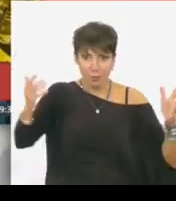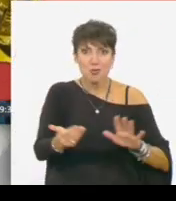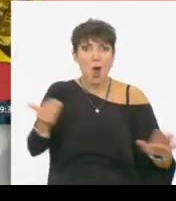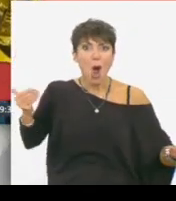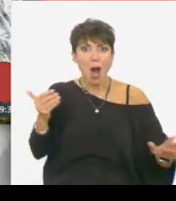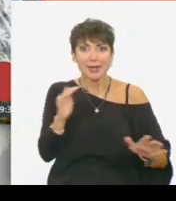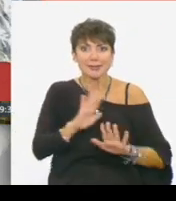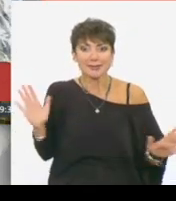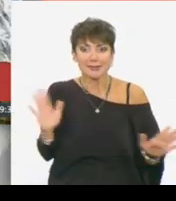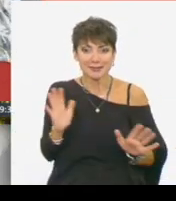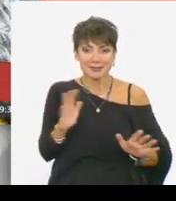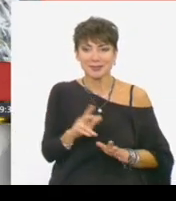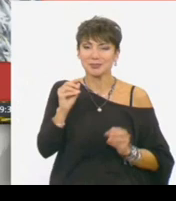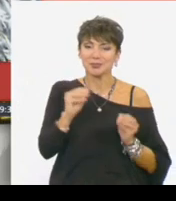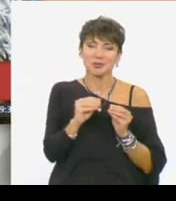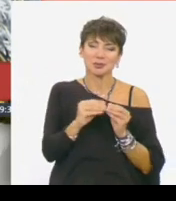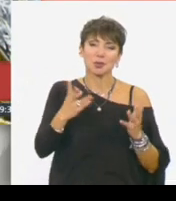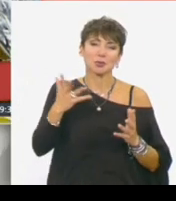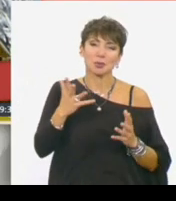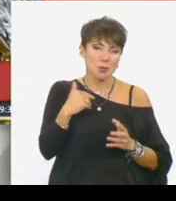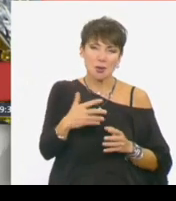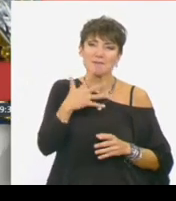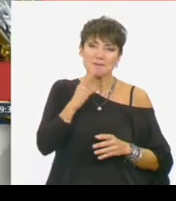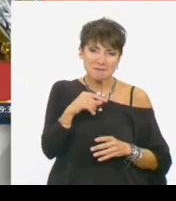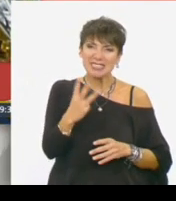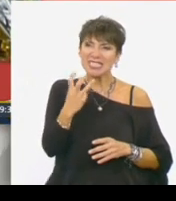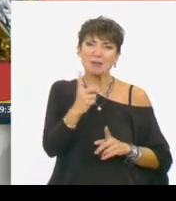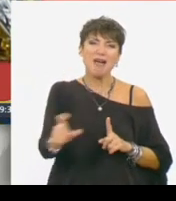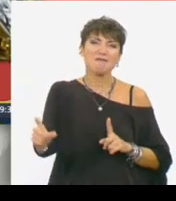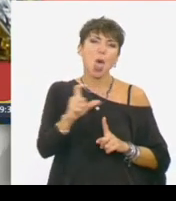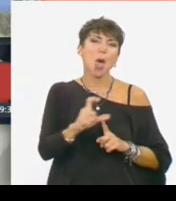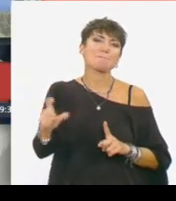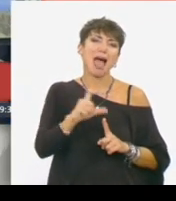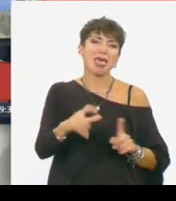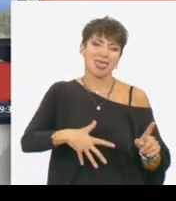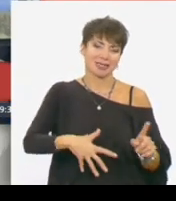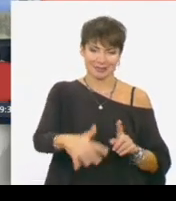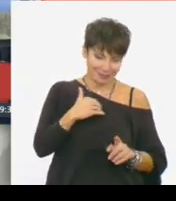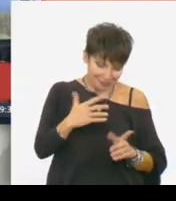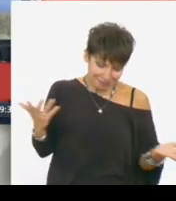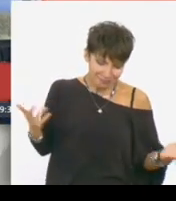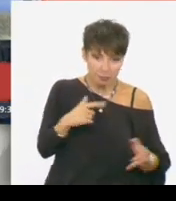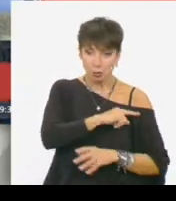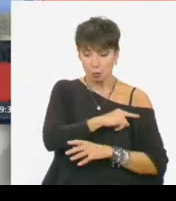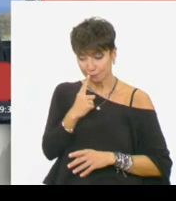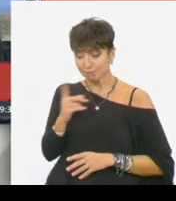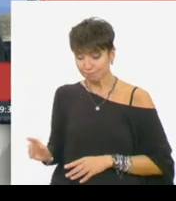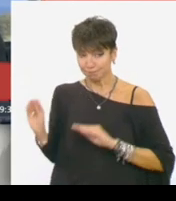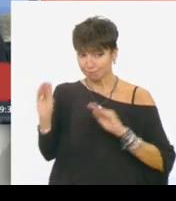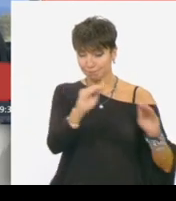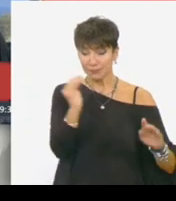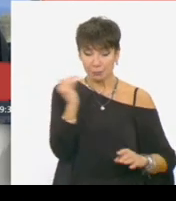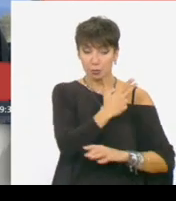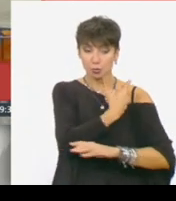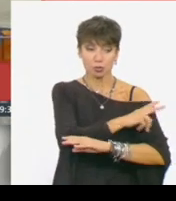λίγο γρηγορότερα. Η 28χρονη είχε μπει στην 35η εβδομάδα κοίησης. Ο γιατρός του νησιού που την εξέτασε έκρινε ότι έπρεπε να μεταφερθεί άμεσα